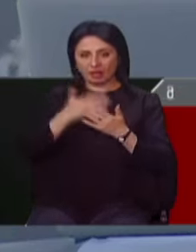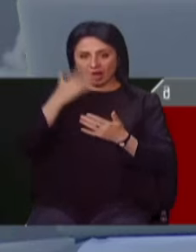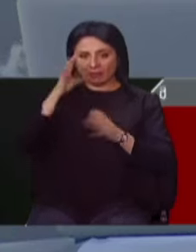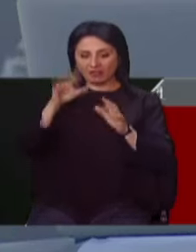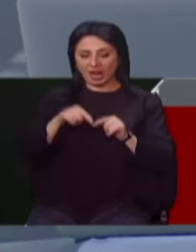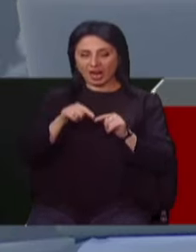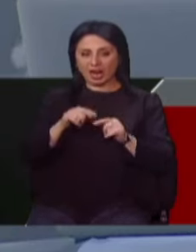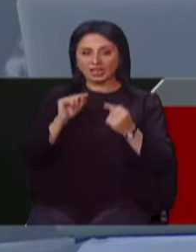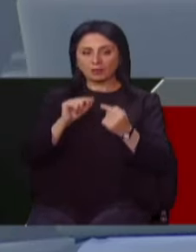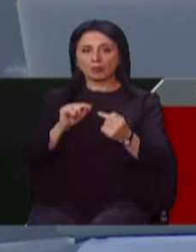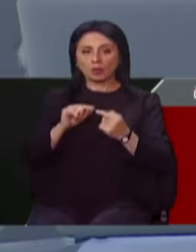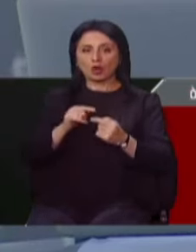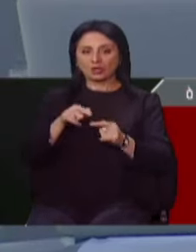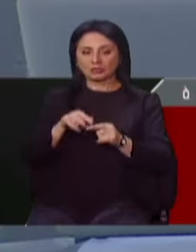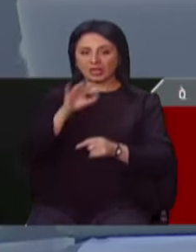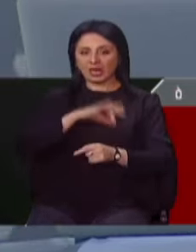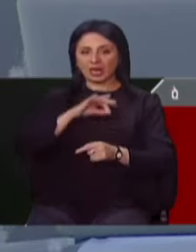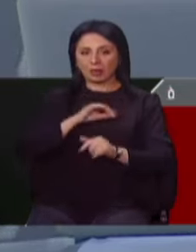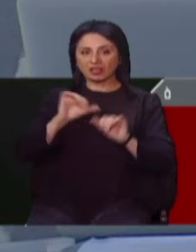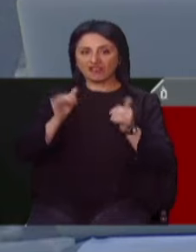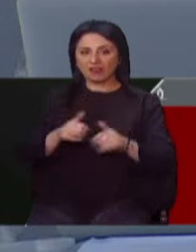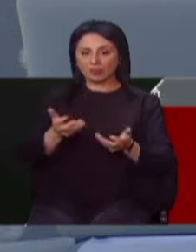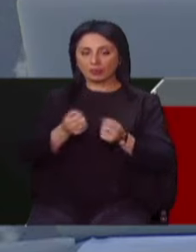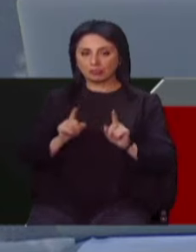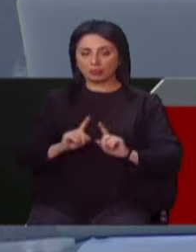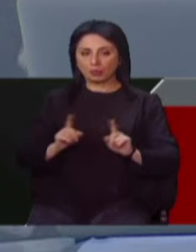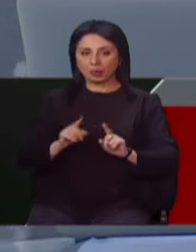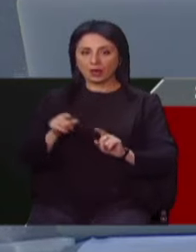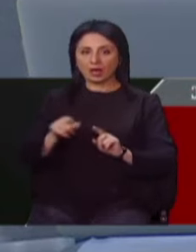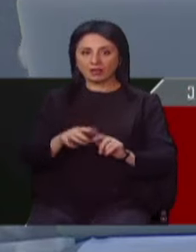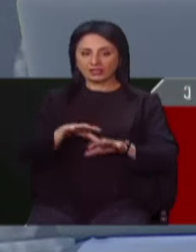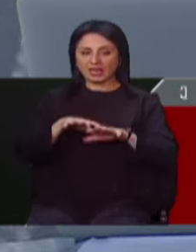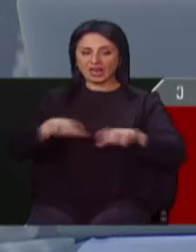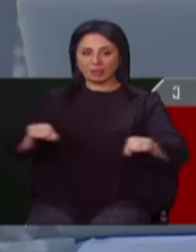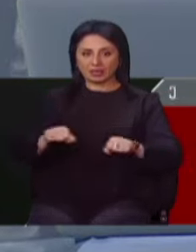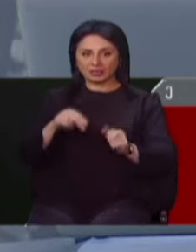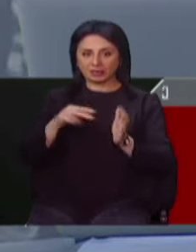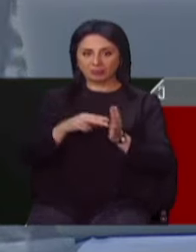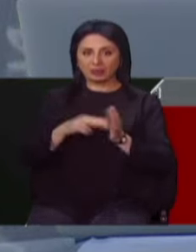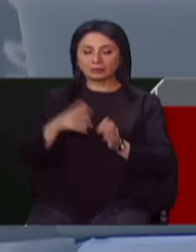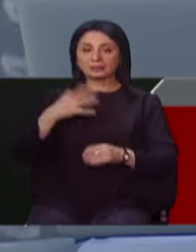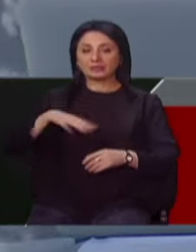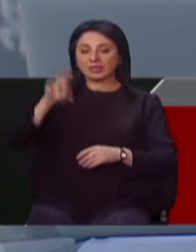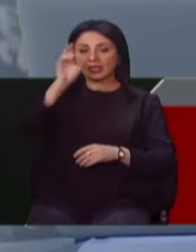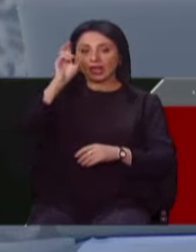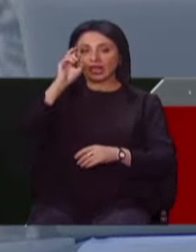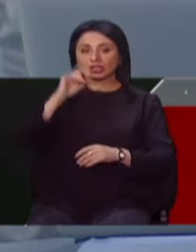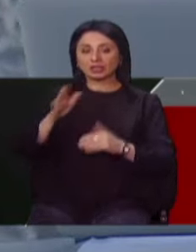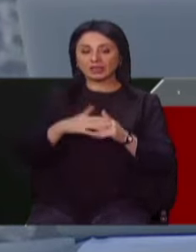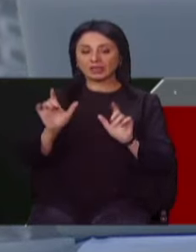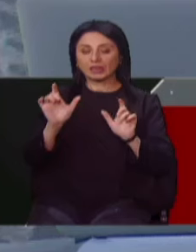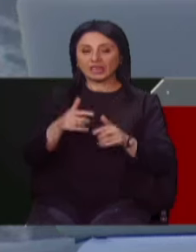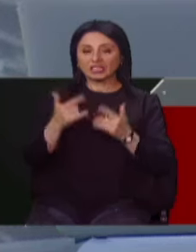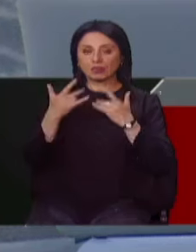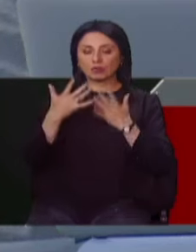ამერიკისთვის კანონის მოწინააღმდეგეთა მიმართ გამოყენებული ფორმებიც მიუღებელია და ის რეპრესიებად ფასდება. საქართველოს ხელისუფლების